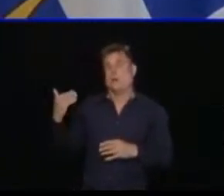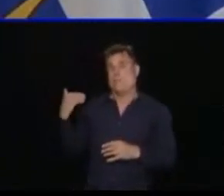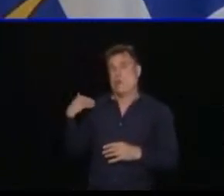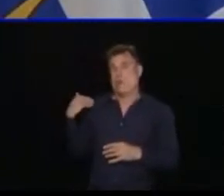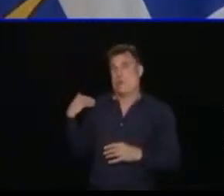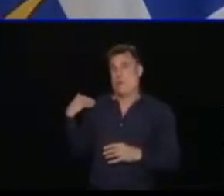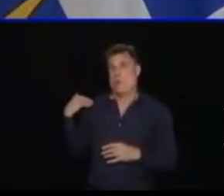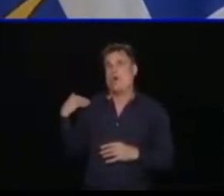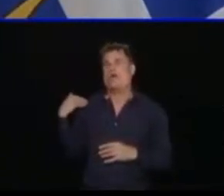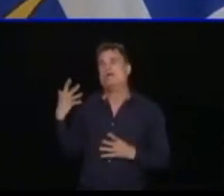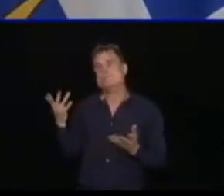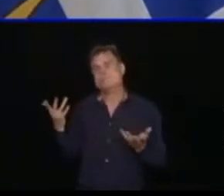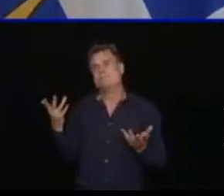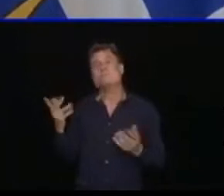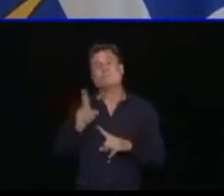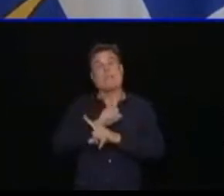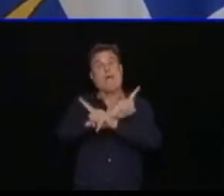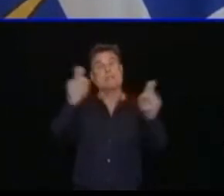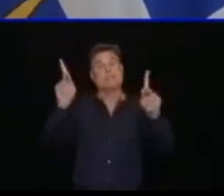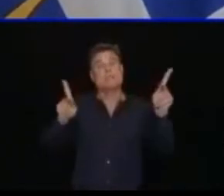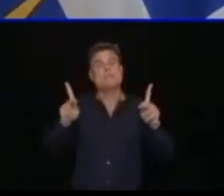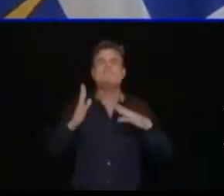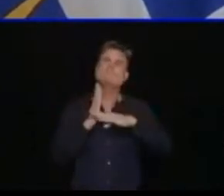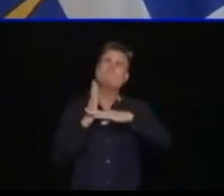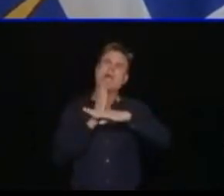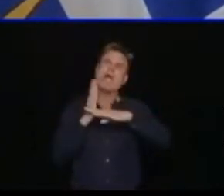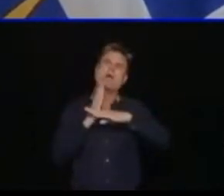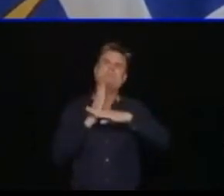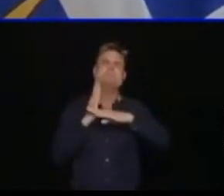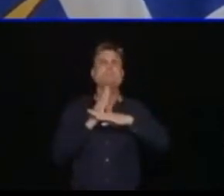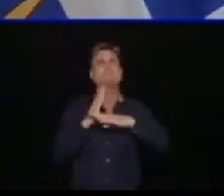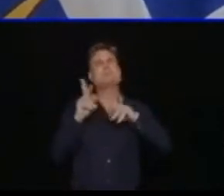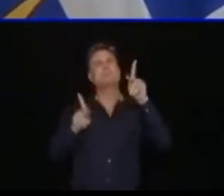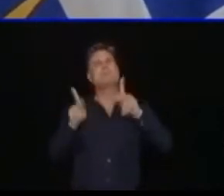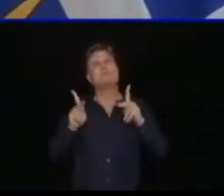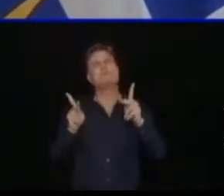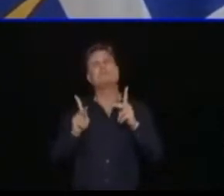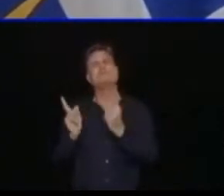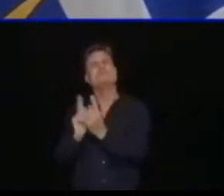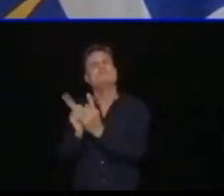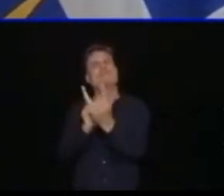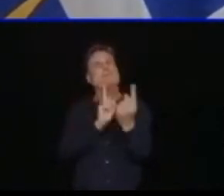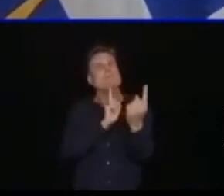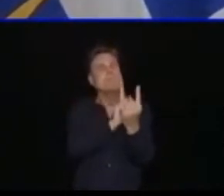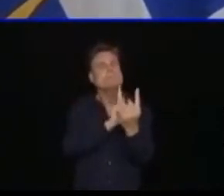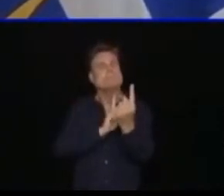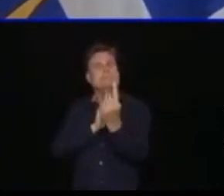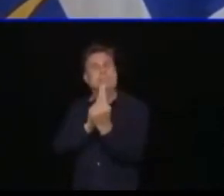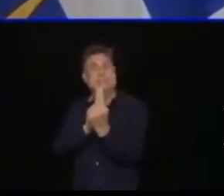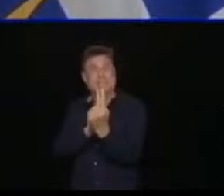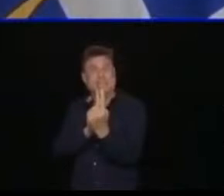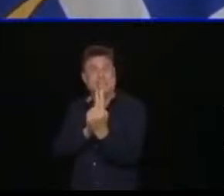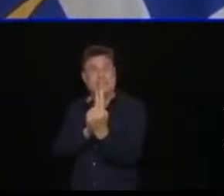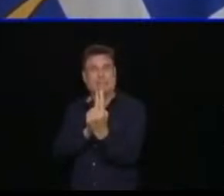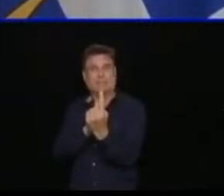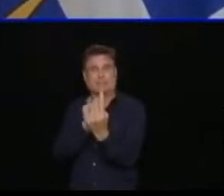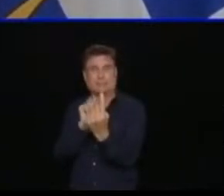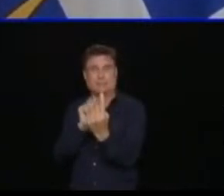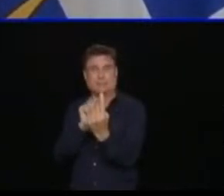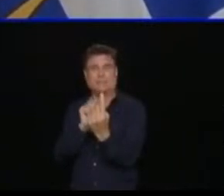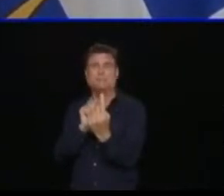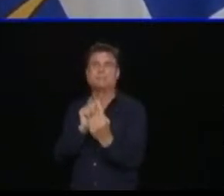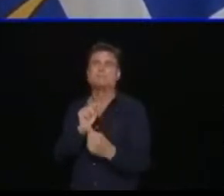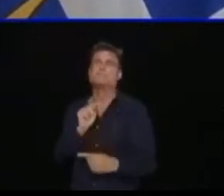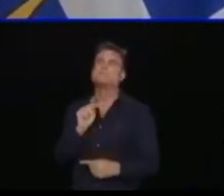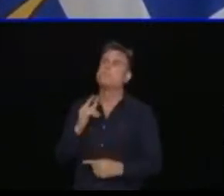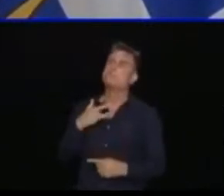传 people 一传 and to 一然后 notify 变成 them, make 20 sure 个 they 30 know 个 what they 所以 need to 对我 do. 们公 And 卫 quite 系统的 frankly, 工作人 people 员来讲压力也很大 are 他们 a 因为 little 要 bit 面 tired